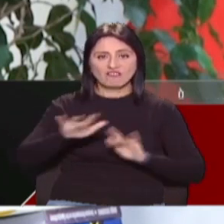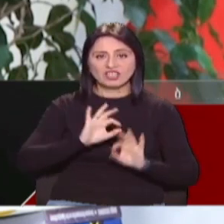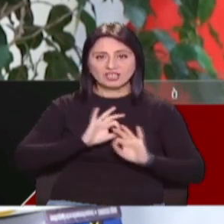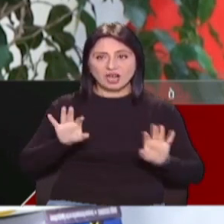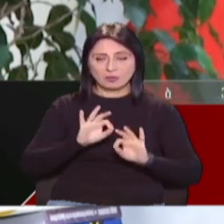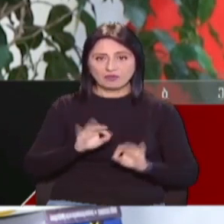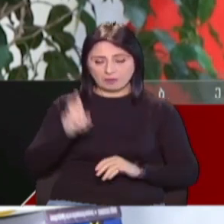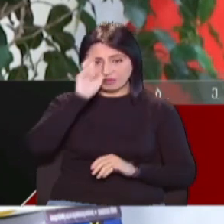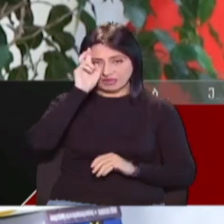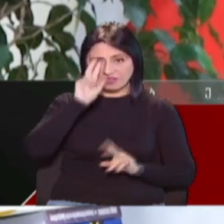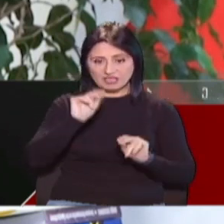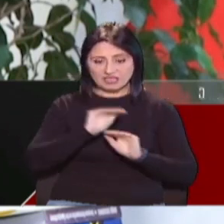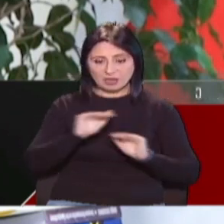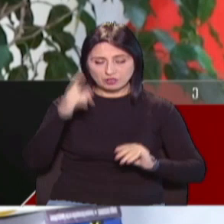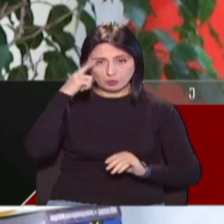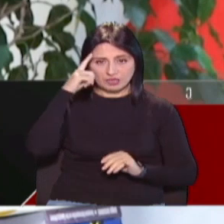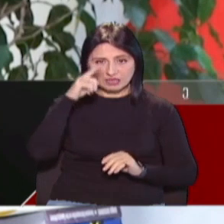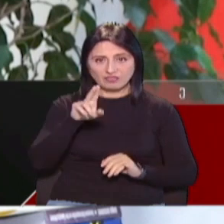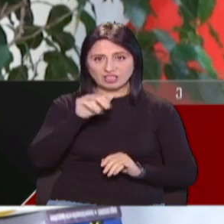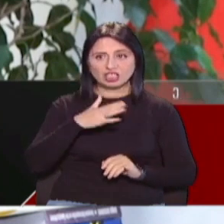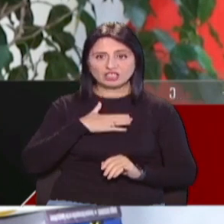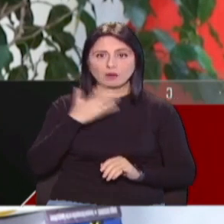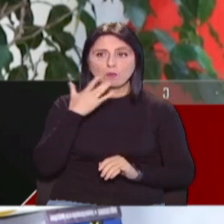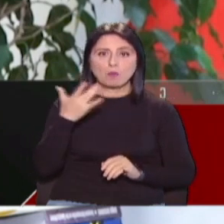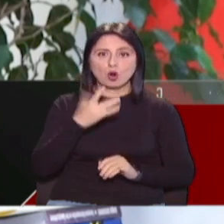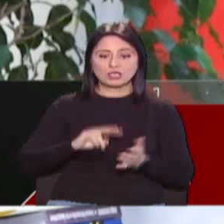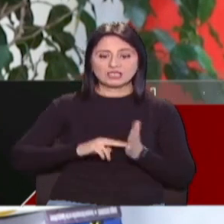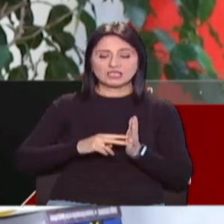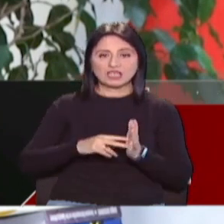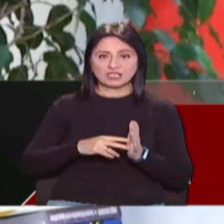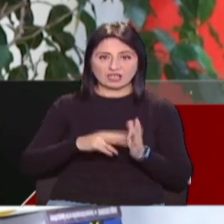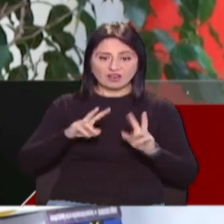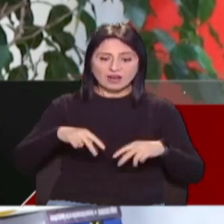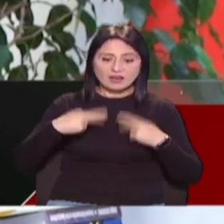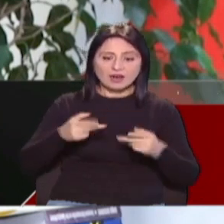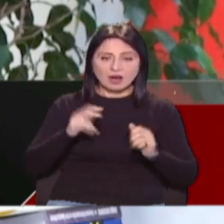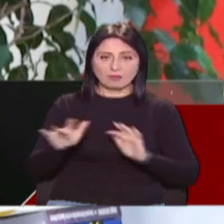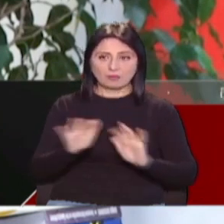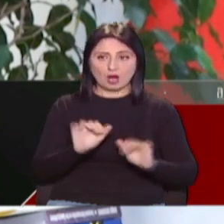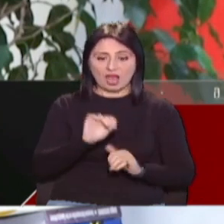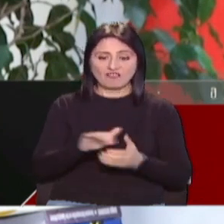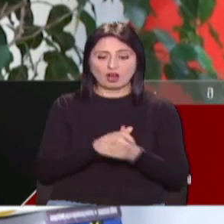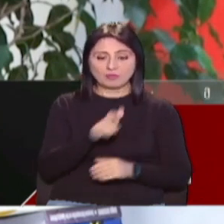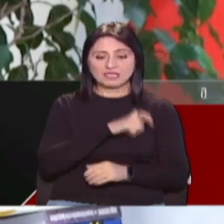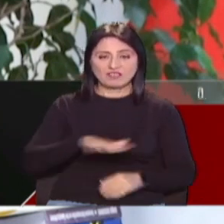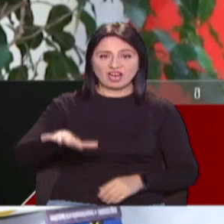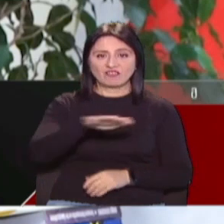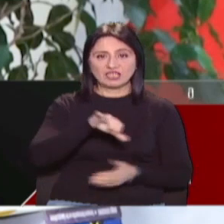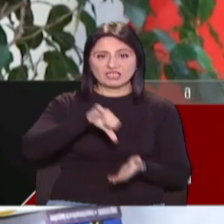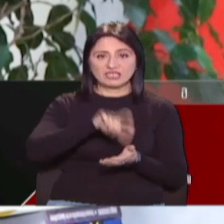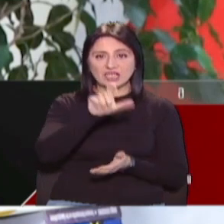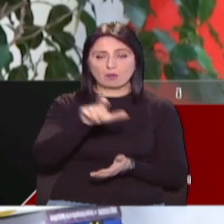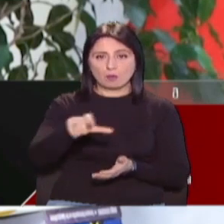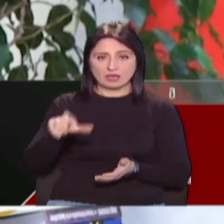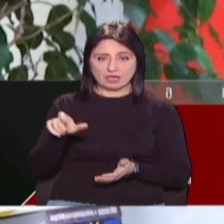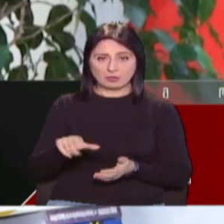ვითარება, მთავრობის სამშვიდობო ინიციატივები და ჩვენი პოლიტიკის სტრატეგიული გადახედვის პროცესი. ევროკავშირის წევრი ქვეყნების